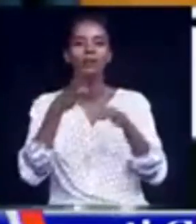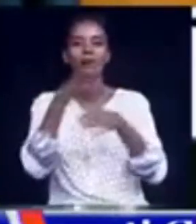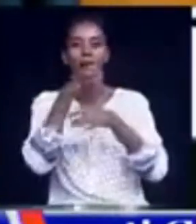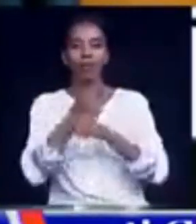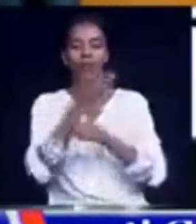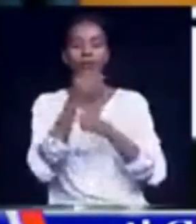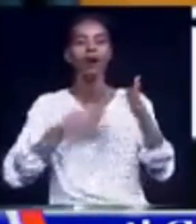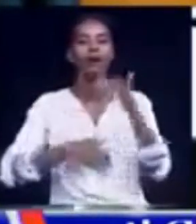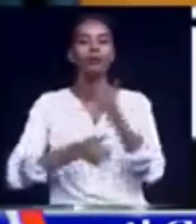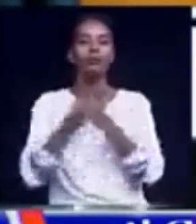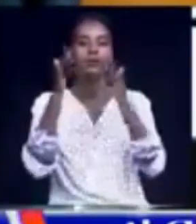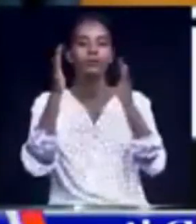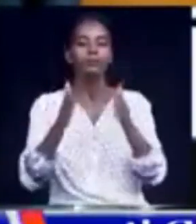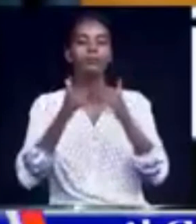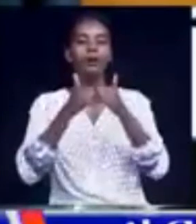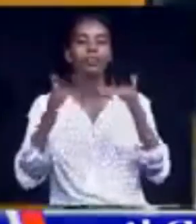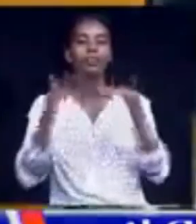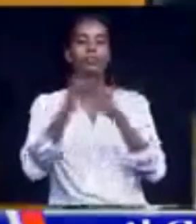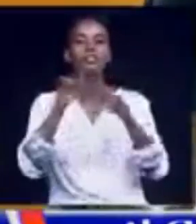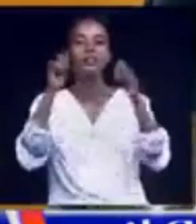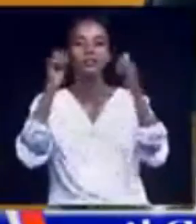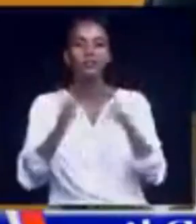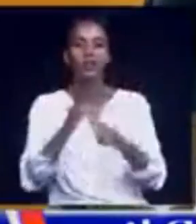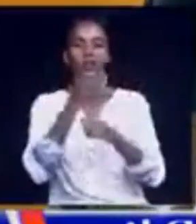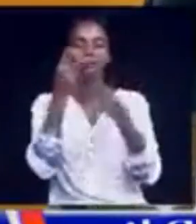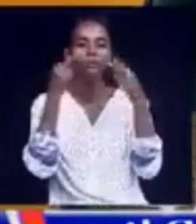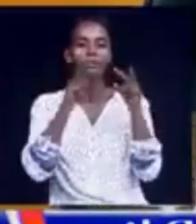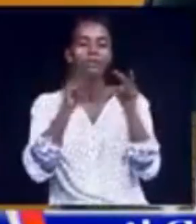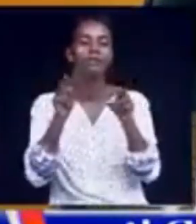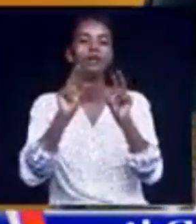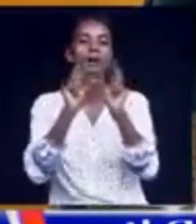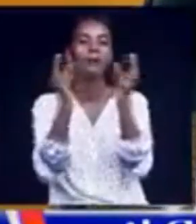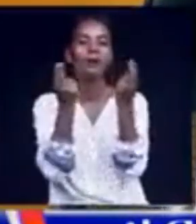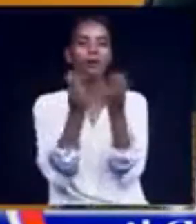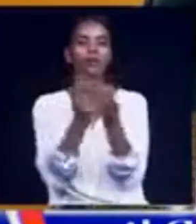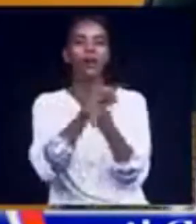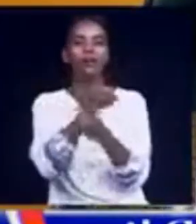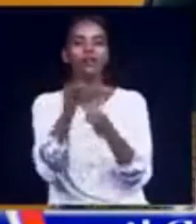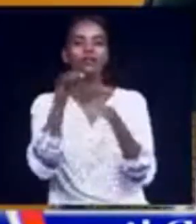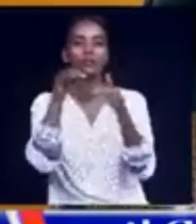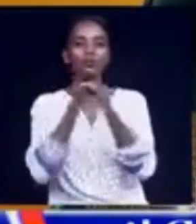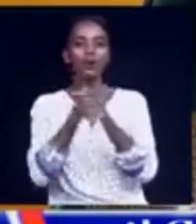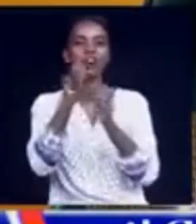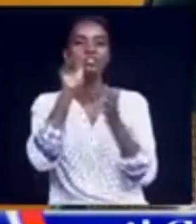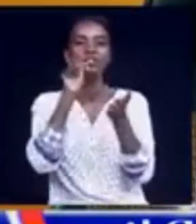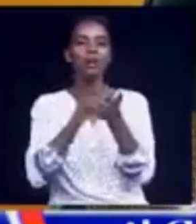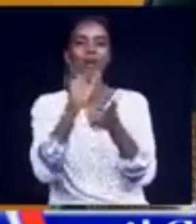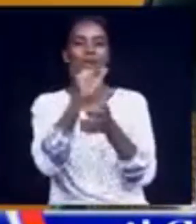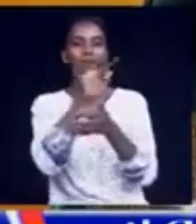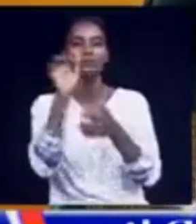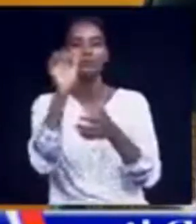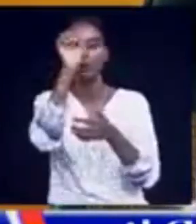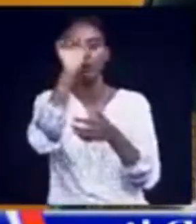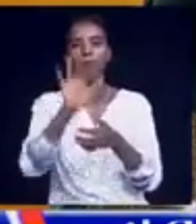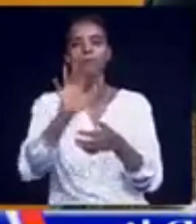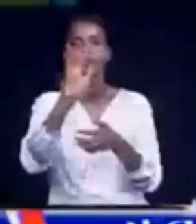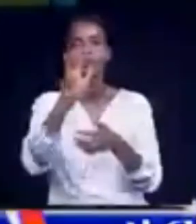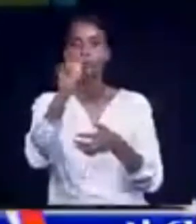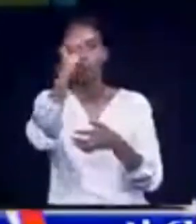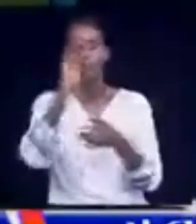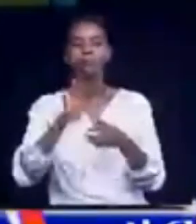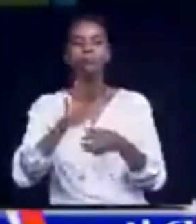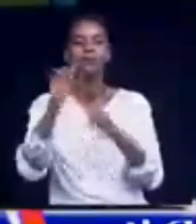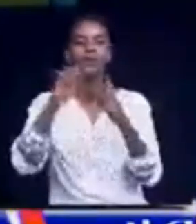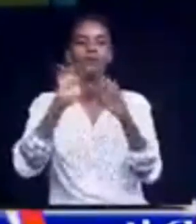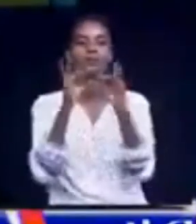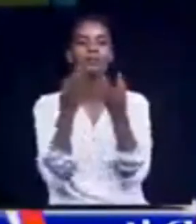አረጋውያንና አካል ጉዳተኞችን መለየት እንደተቻለ የተመለከተው ግብረ ኃይሉ ከነዚህ ውስጥ 1553 ህጻናት ወደ